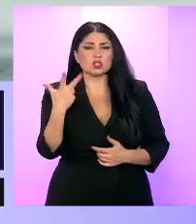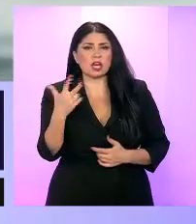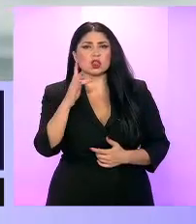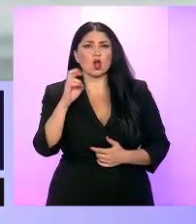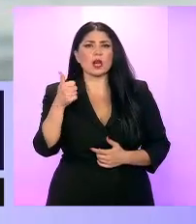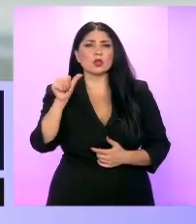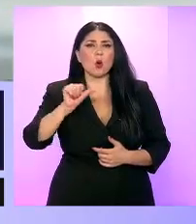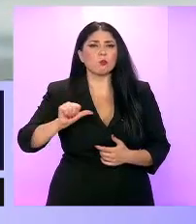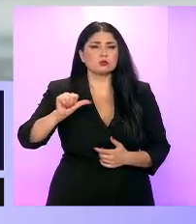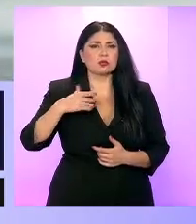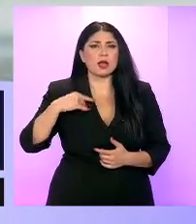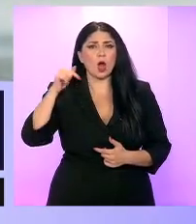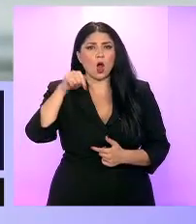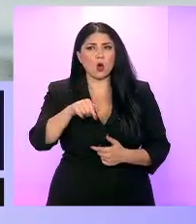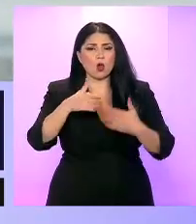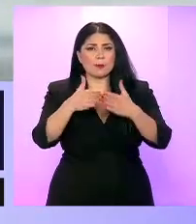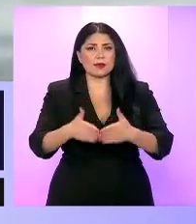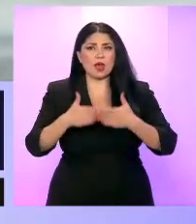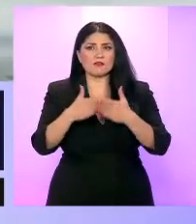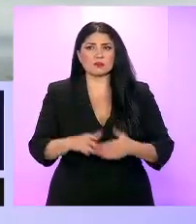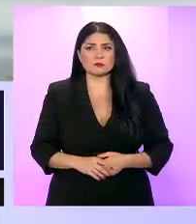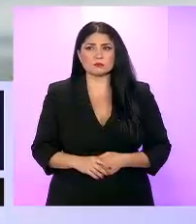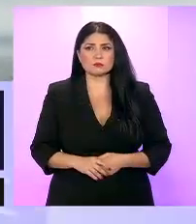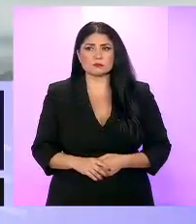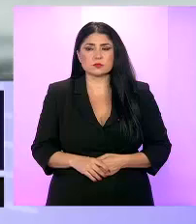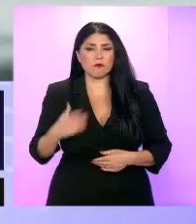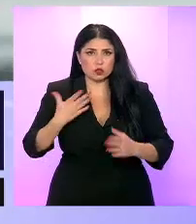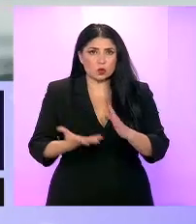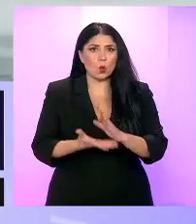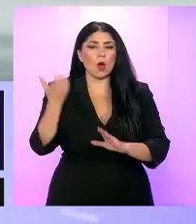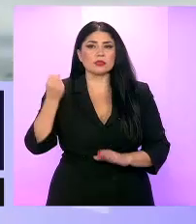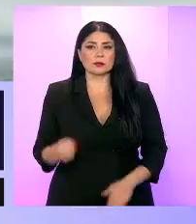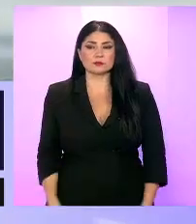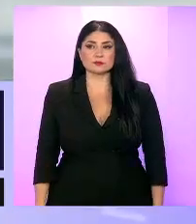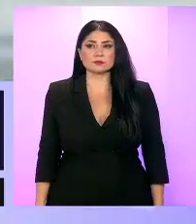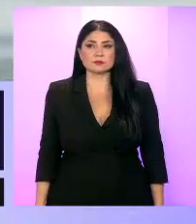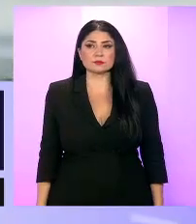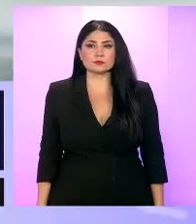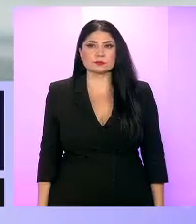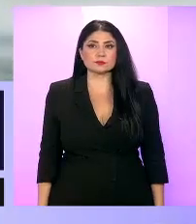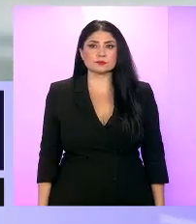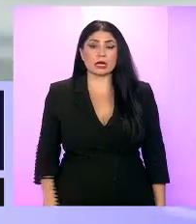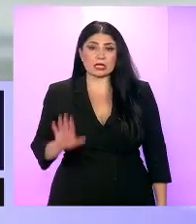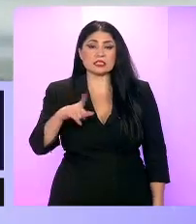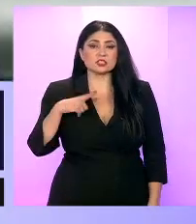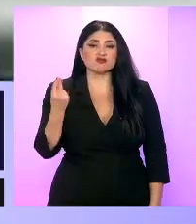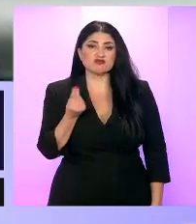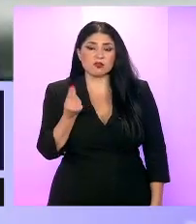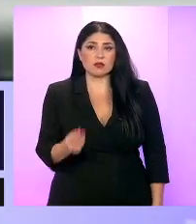de tone de combustibil care erau la bord au fost evacuate și lucrul ăsta este un